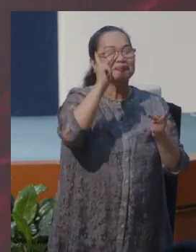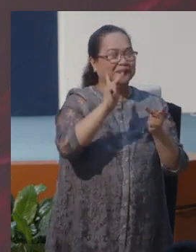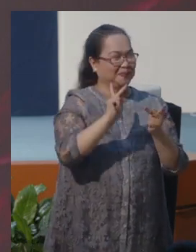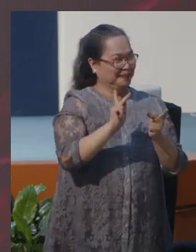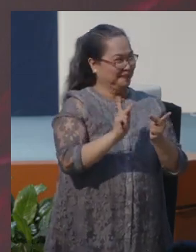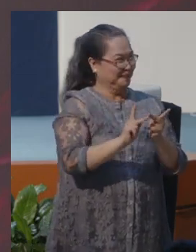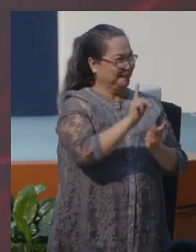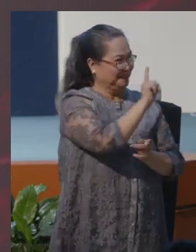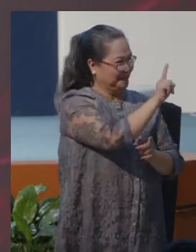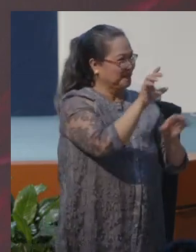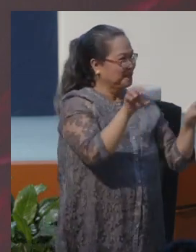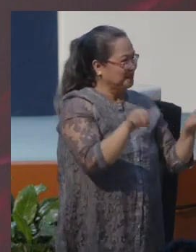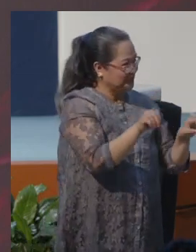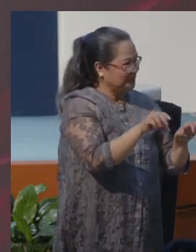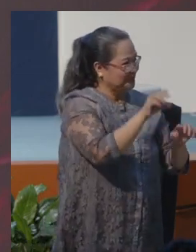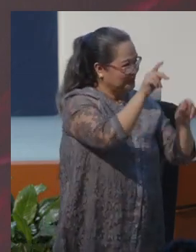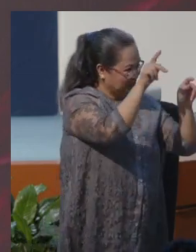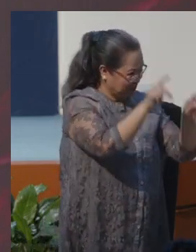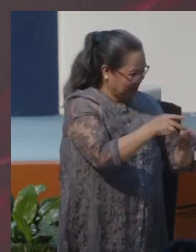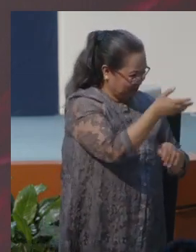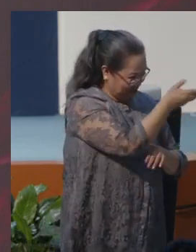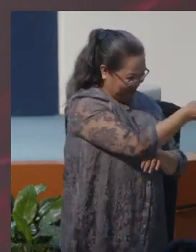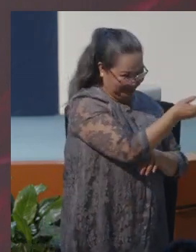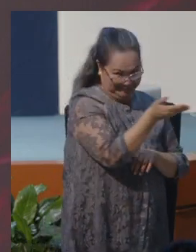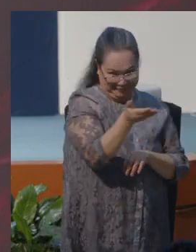isang ordinaryong tao katulad nyo.